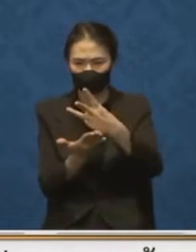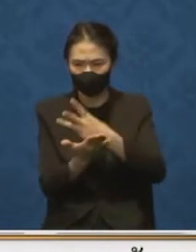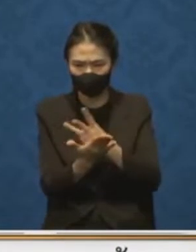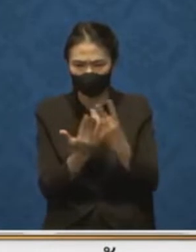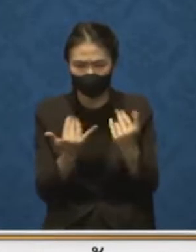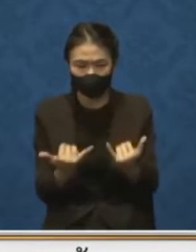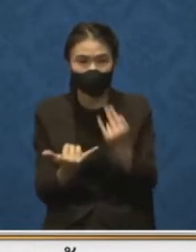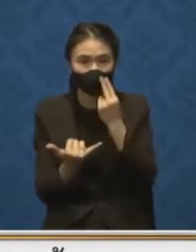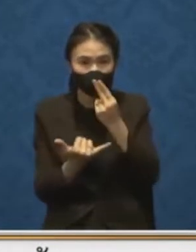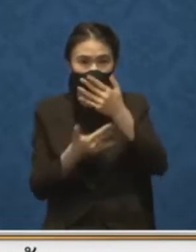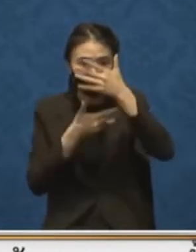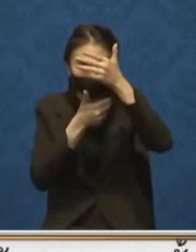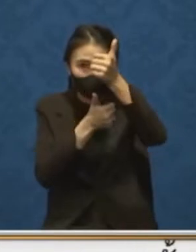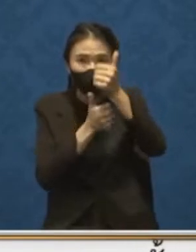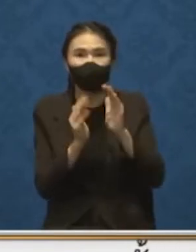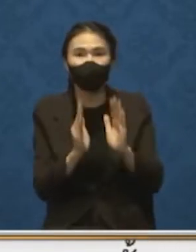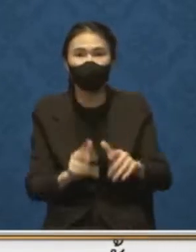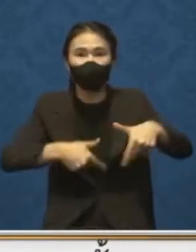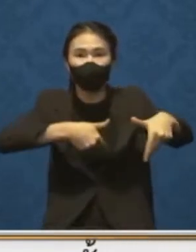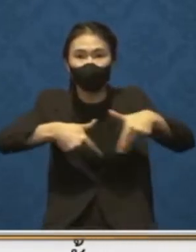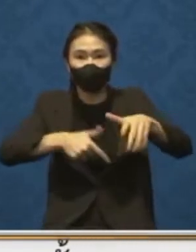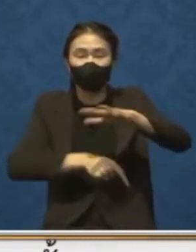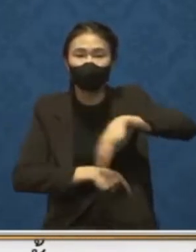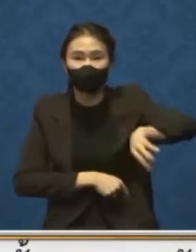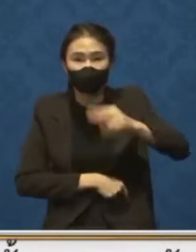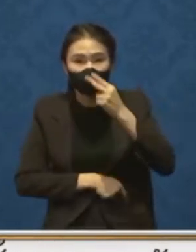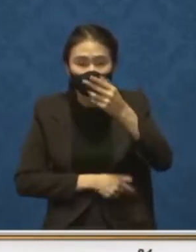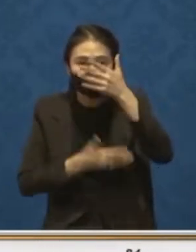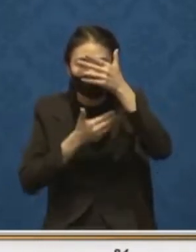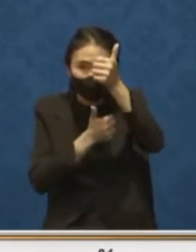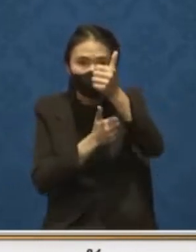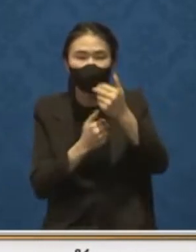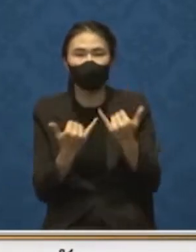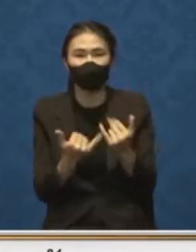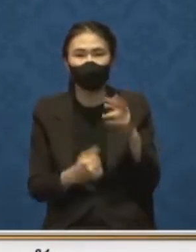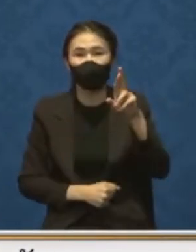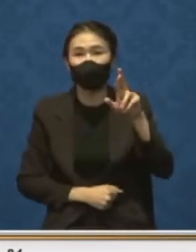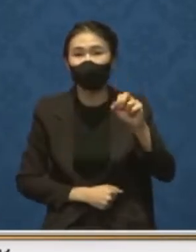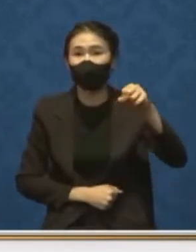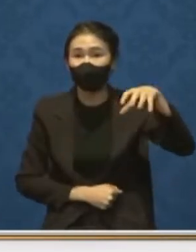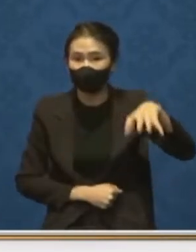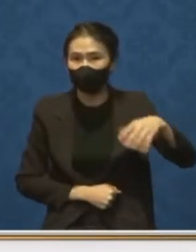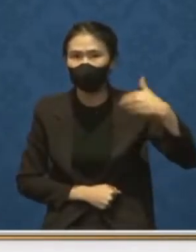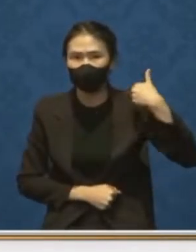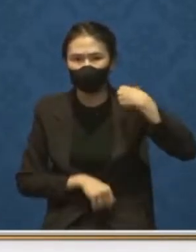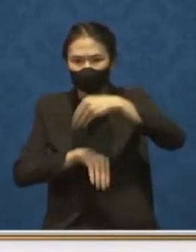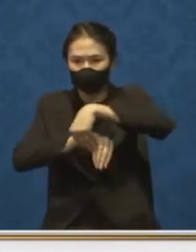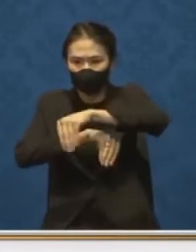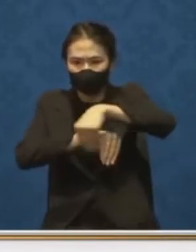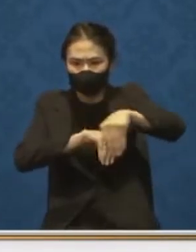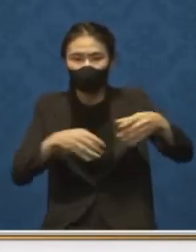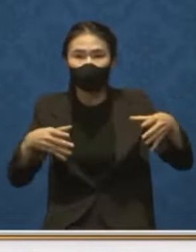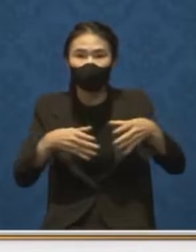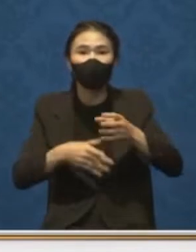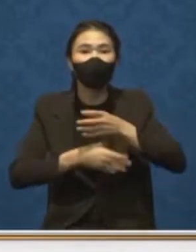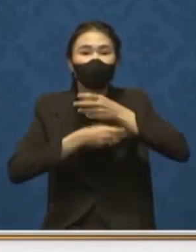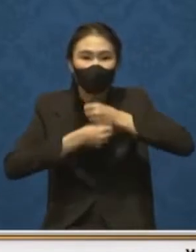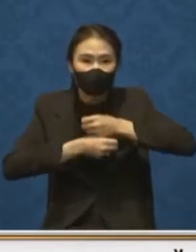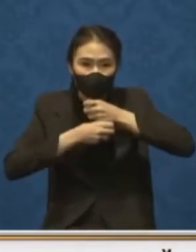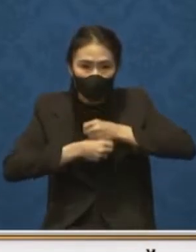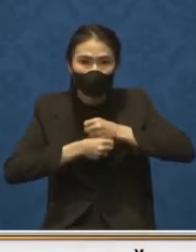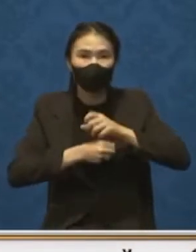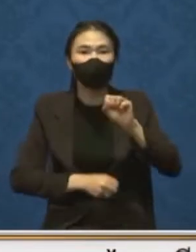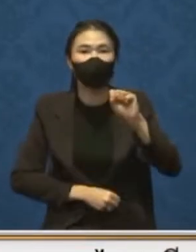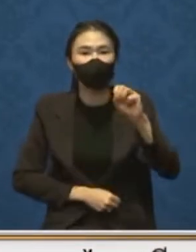ที่สนใจของพี่น้องประชาชนและวันนี้เองสภาของเราครับมีเครือข่ายผู้สูงอายุมีเครือข่ายรัฐสวัสดิ